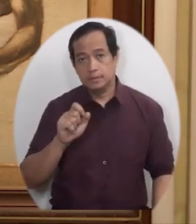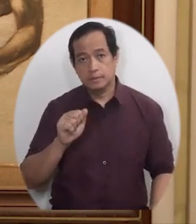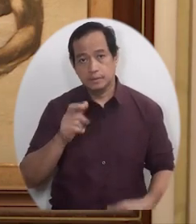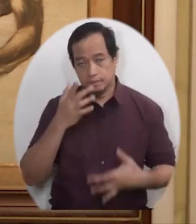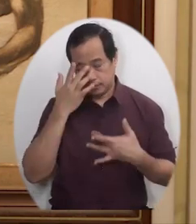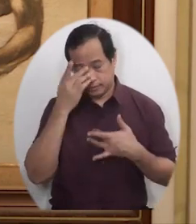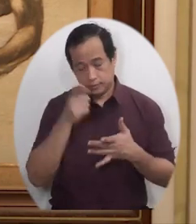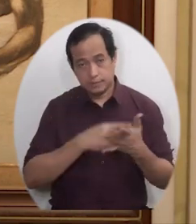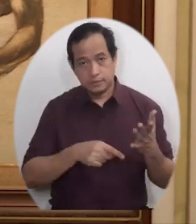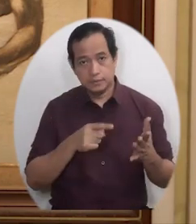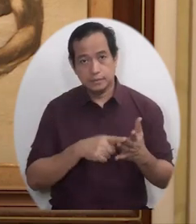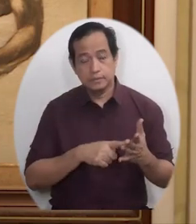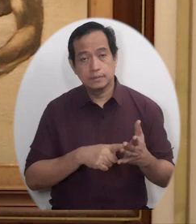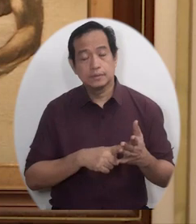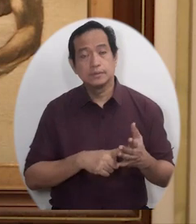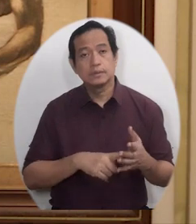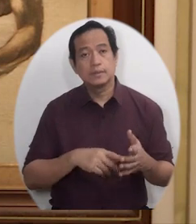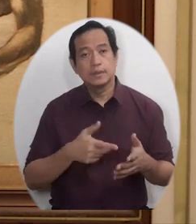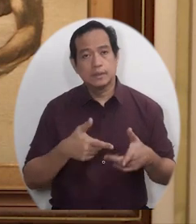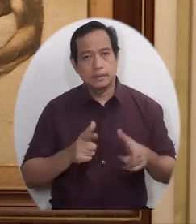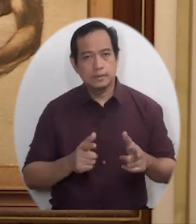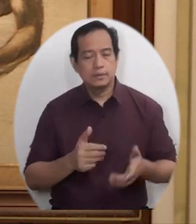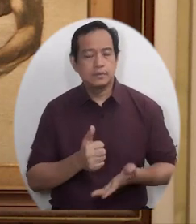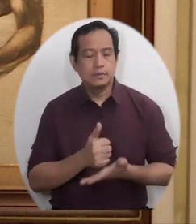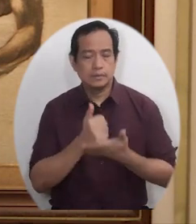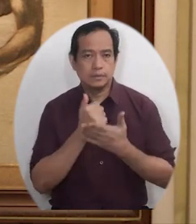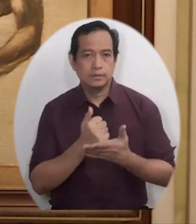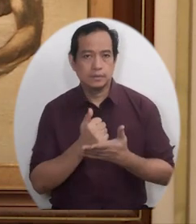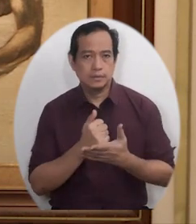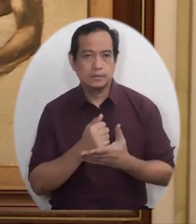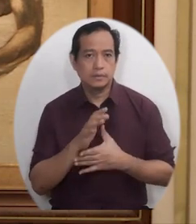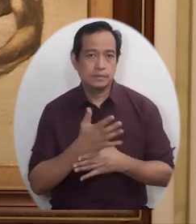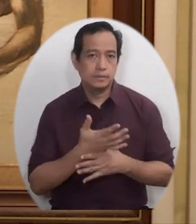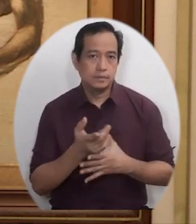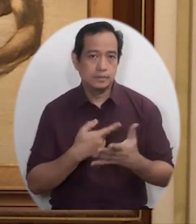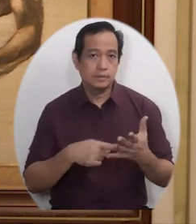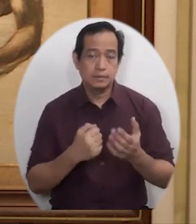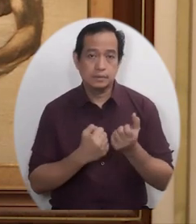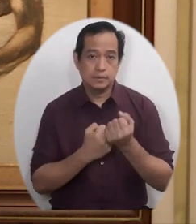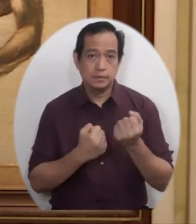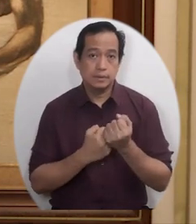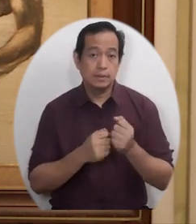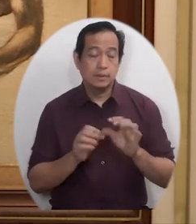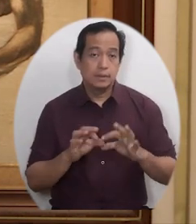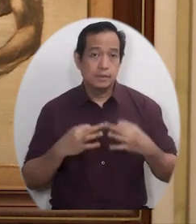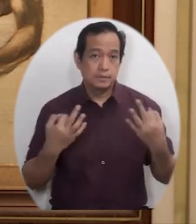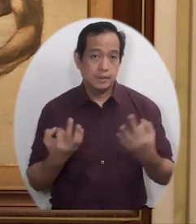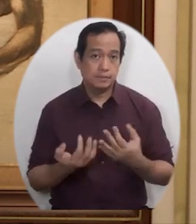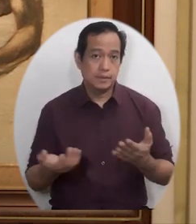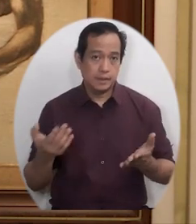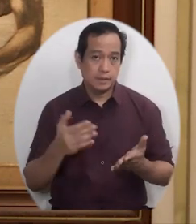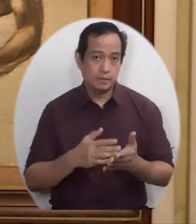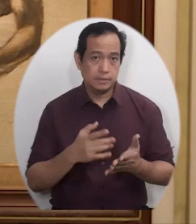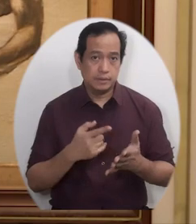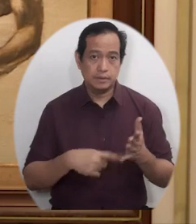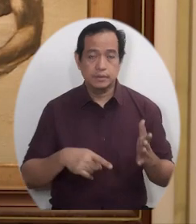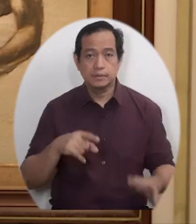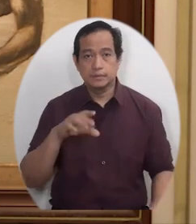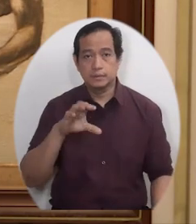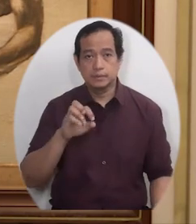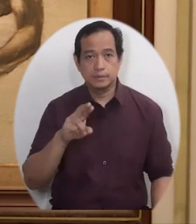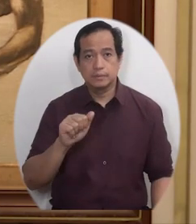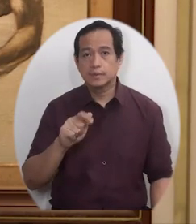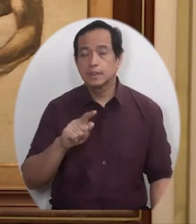sa dating breadwinner na ito para muling maitaguyod niya ang kanyang pamilya. Samantala, ano ba itong